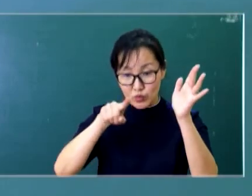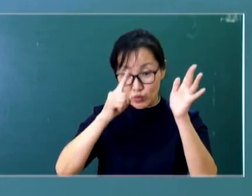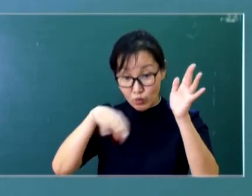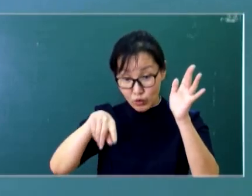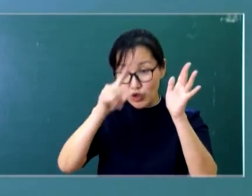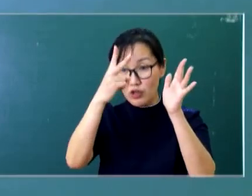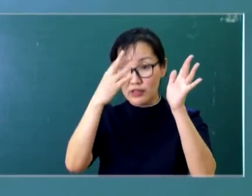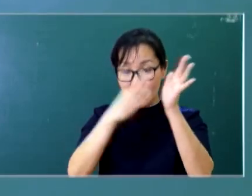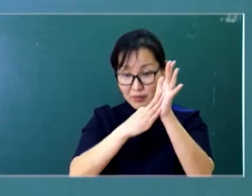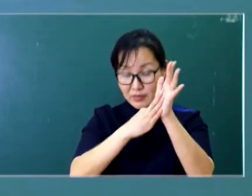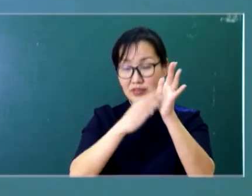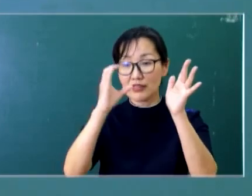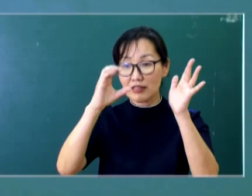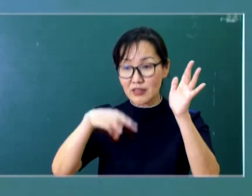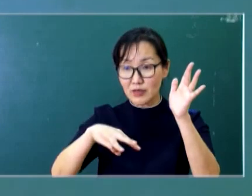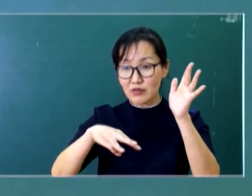нэг бүхэл